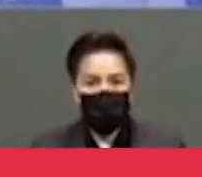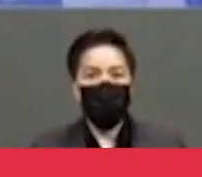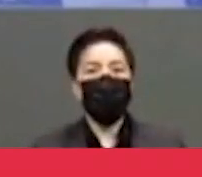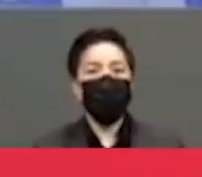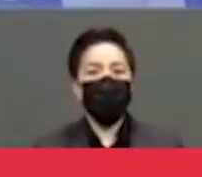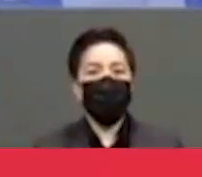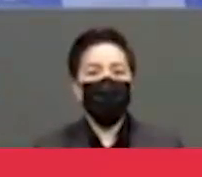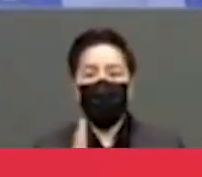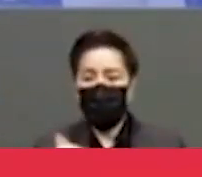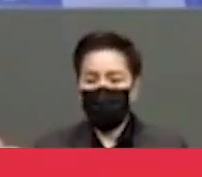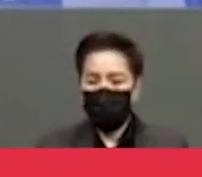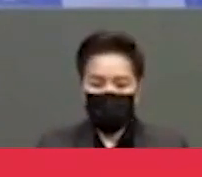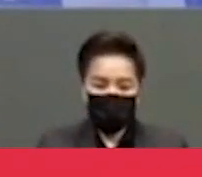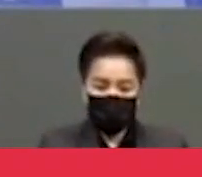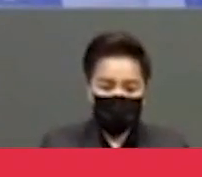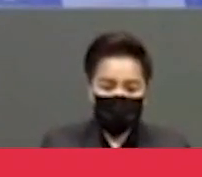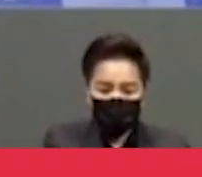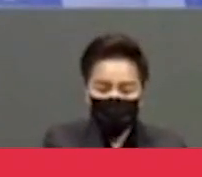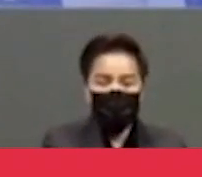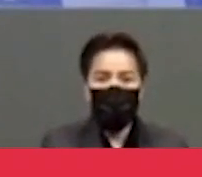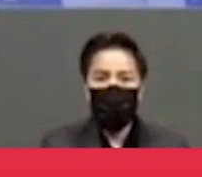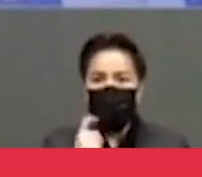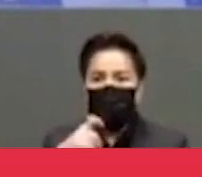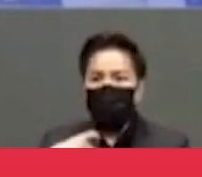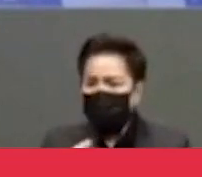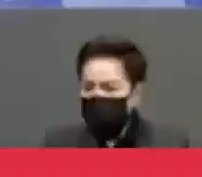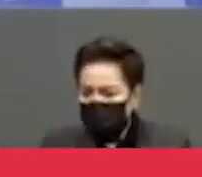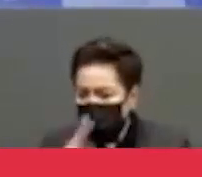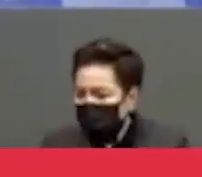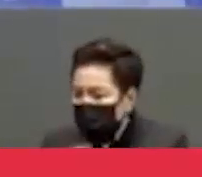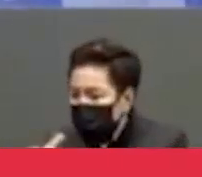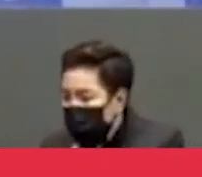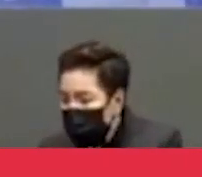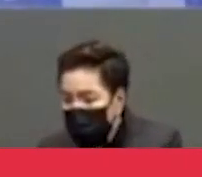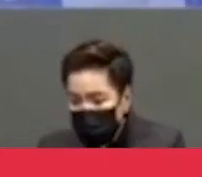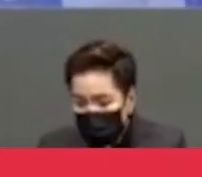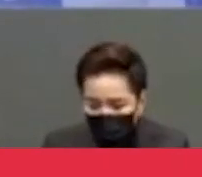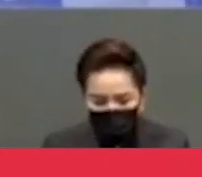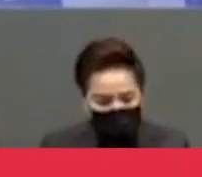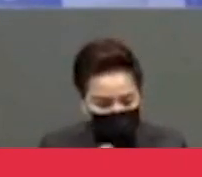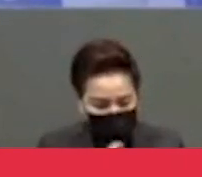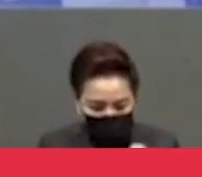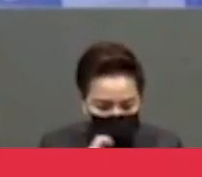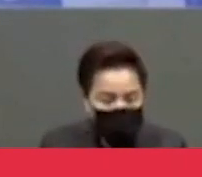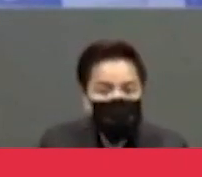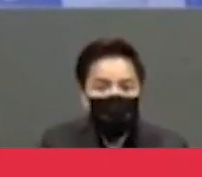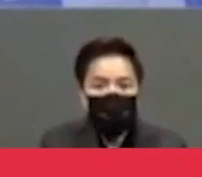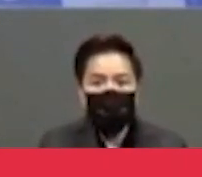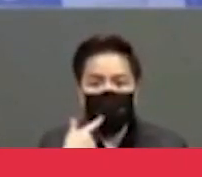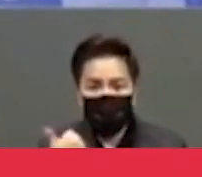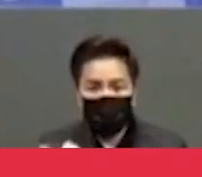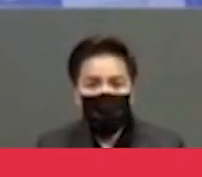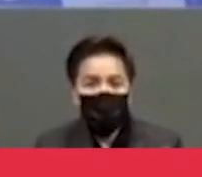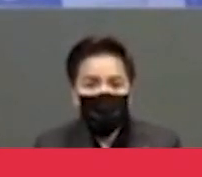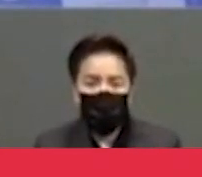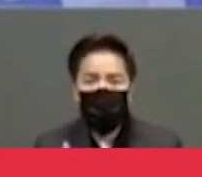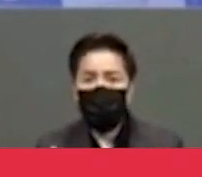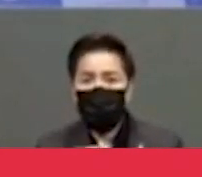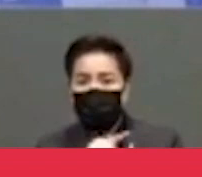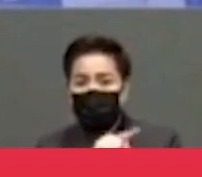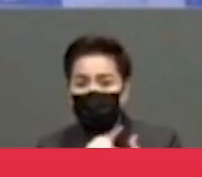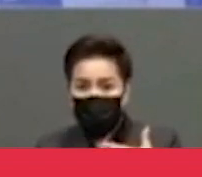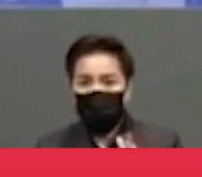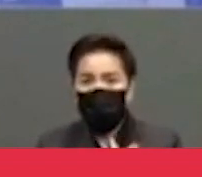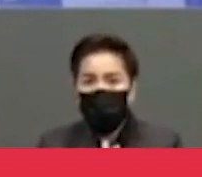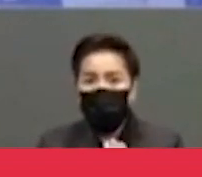สบค.ขอประชาชนมั่นใจมาตรการเปิดประเทศย้ำยึดปลอดภัยโควิดฟรีเซตติ้งไม่ใช่เป็นการบังคับเป็นการขอความร่วมมือขั้นสูงสุ